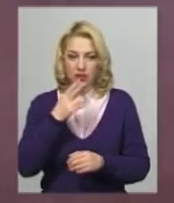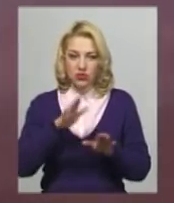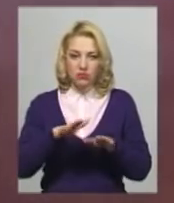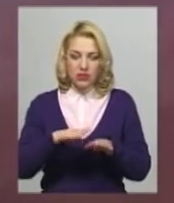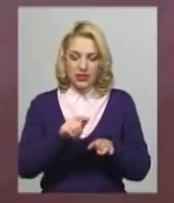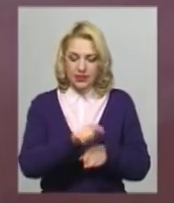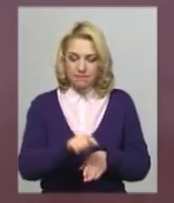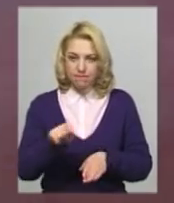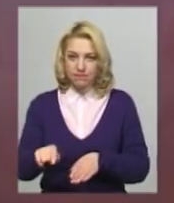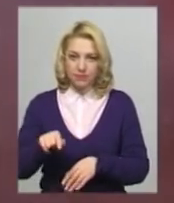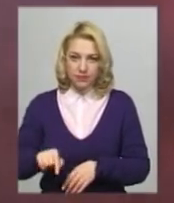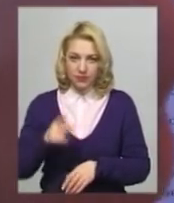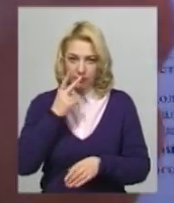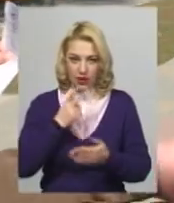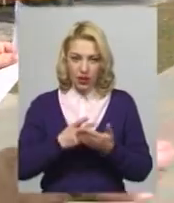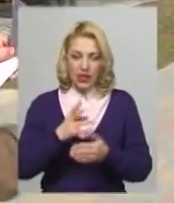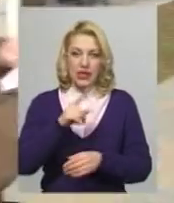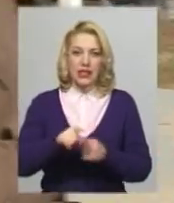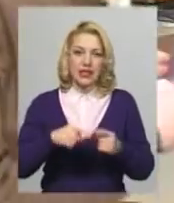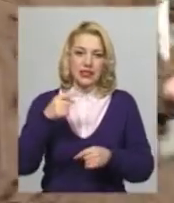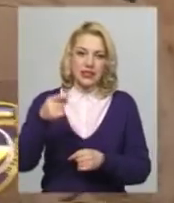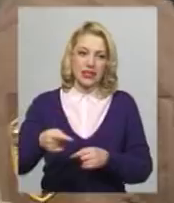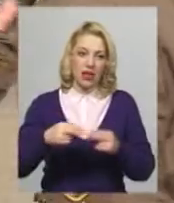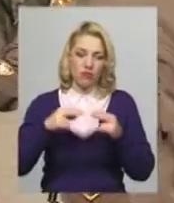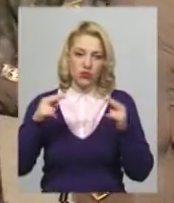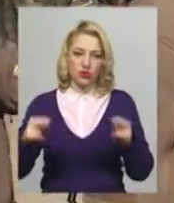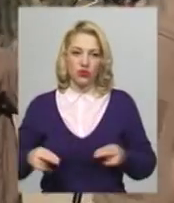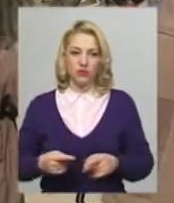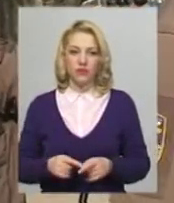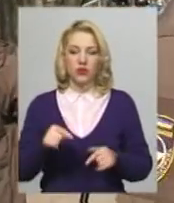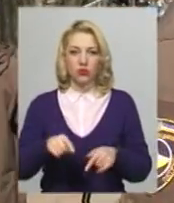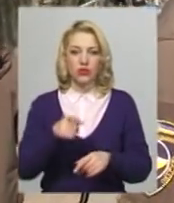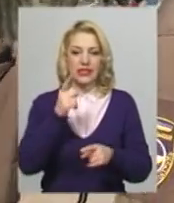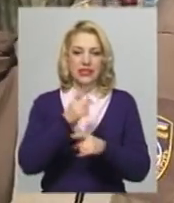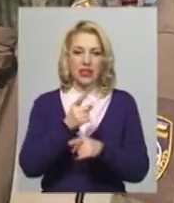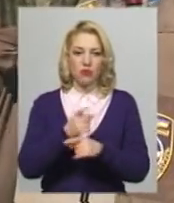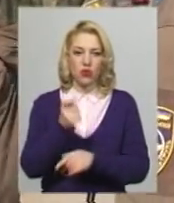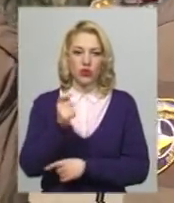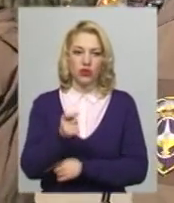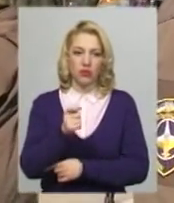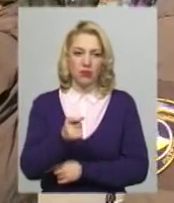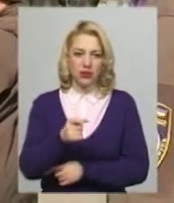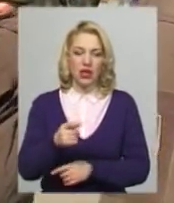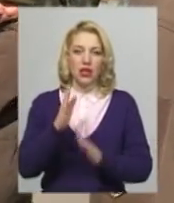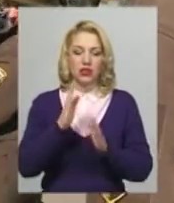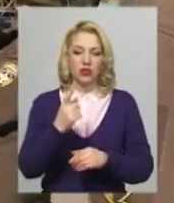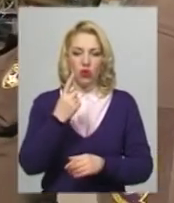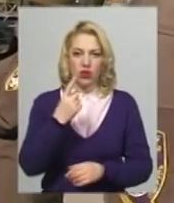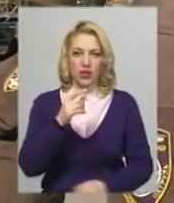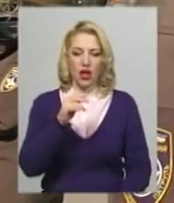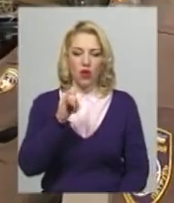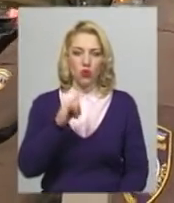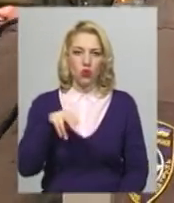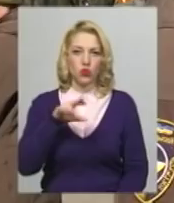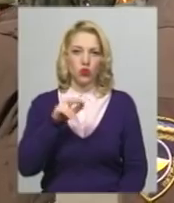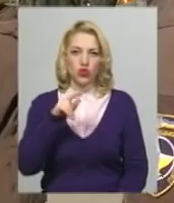нерестовища. Також за мостом. 1 квітня встановлено нерестову заборону. Рибалити можна одною удочкою на один гачок, тільки в